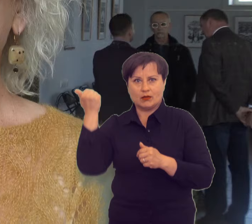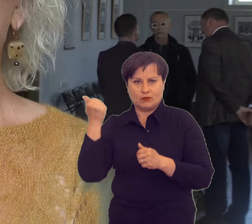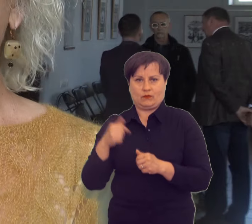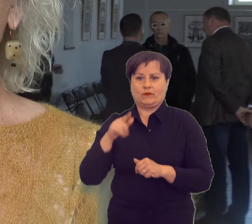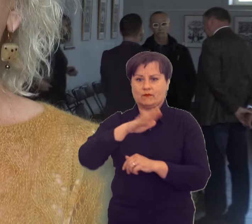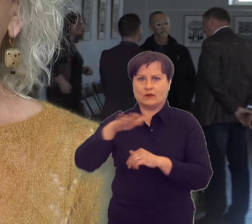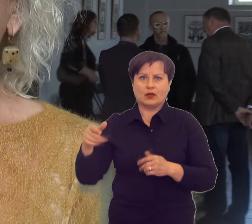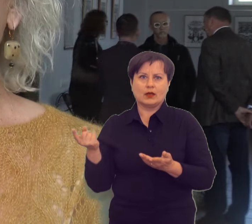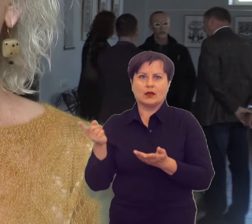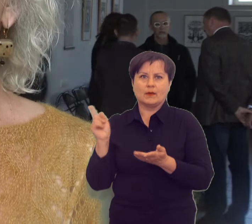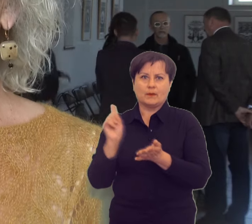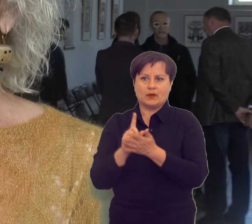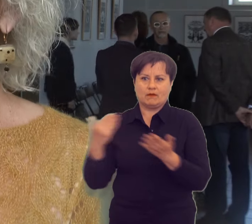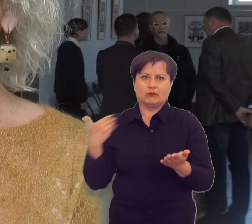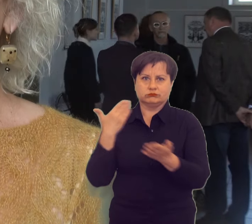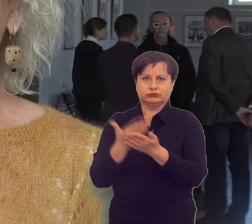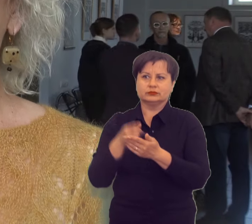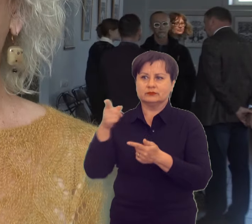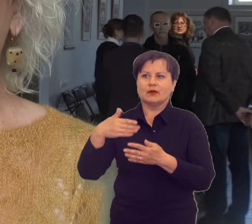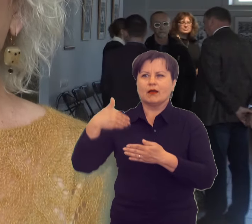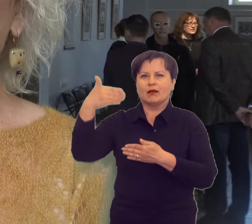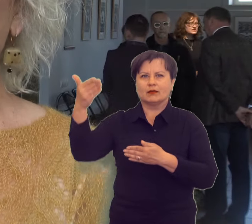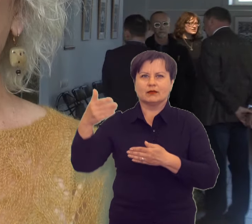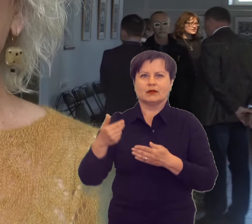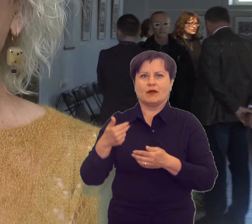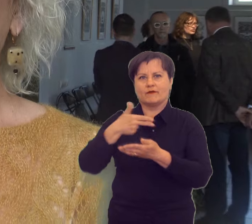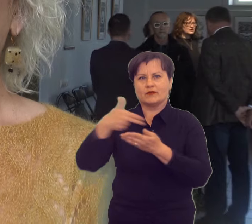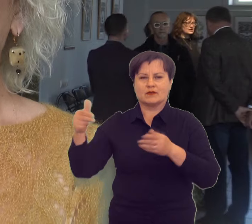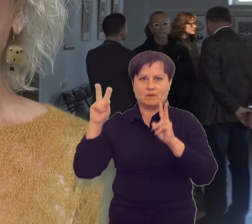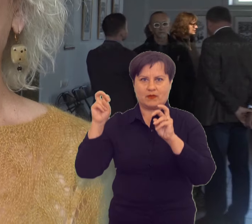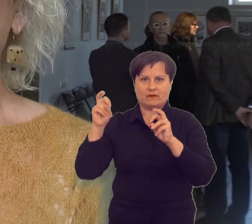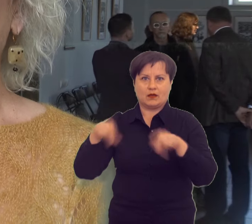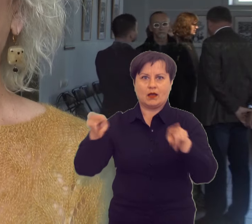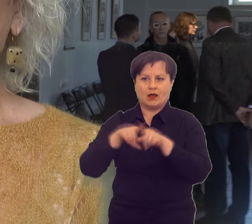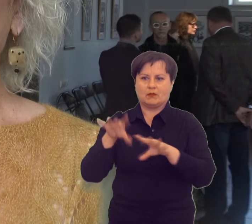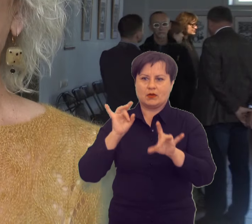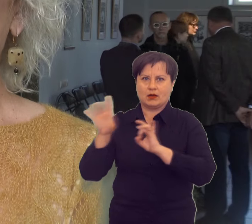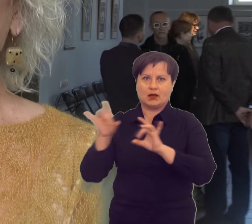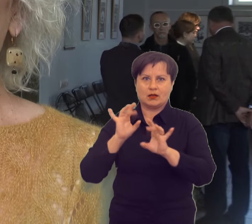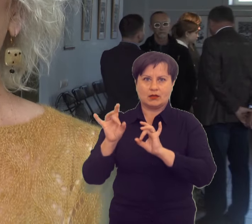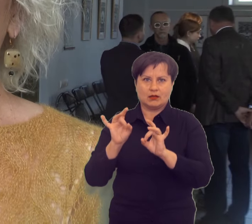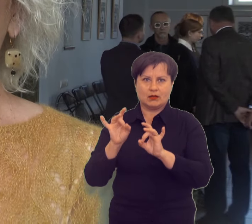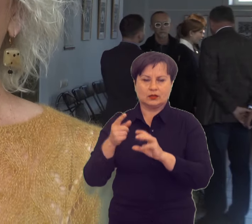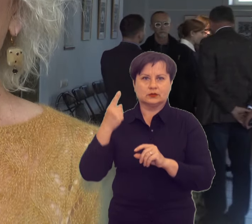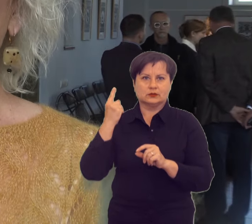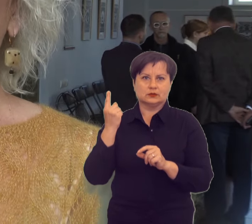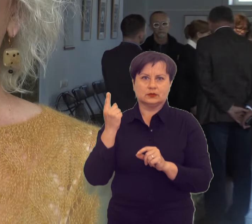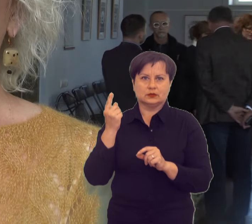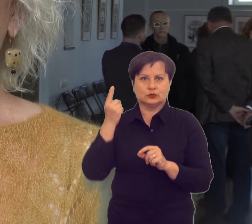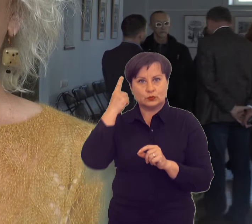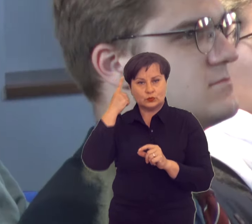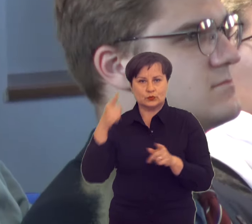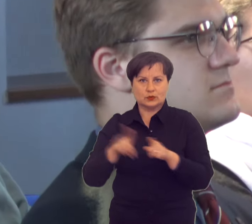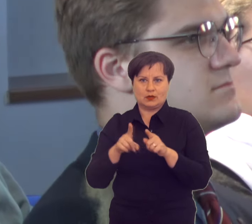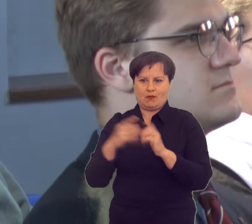pateikti savo galimai būsimos įmonės pavadinimą, bet ir reklaminį šūkį sugalvoti ir